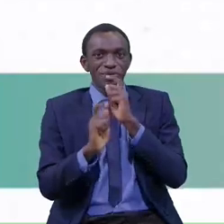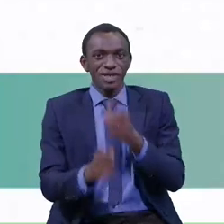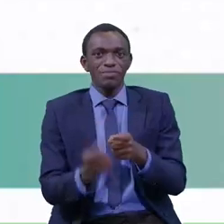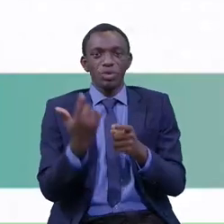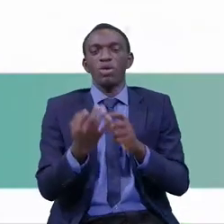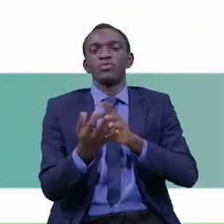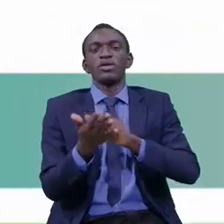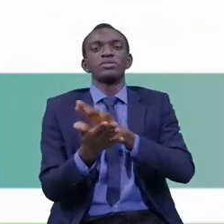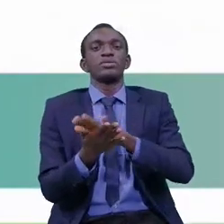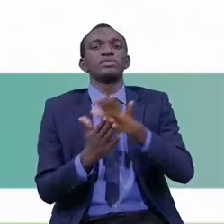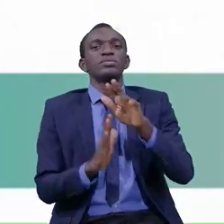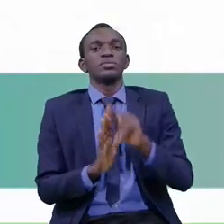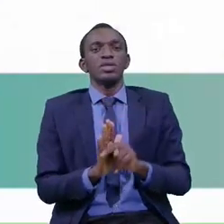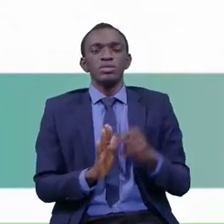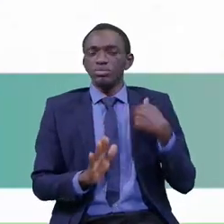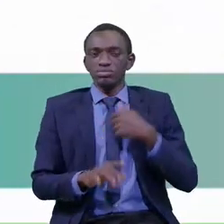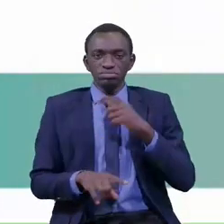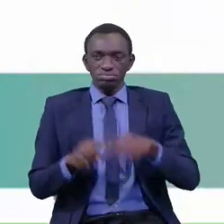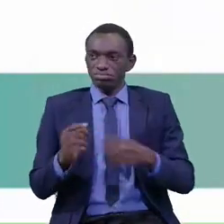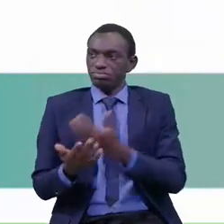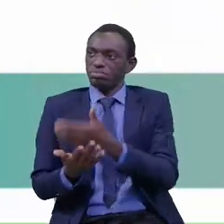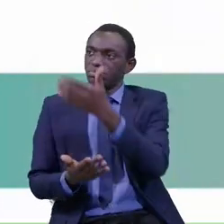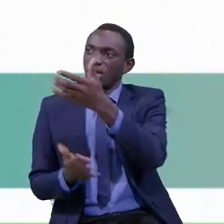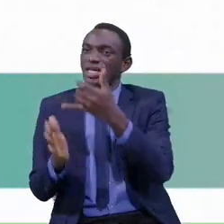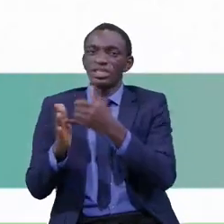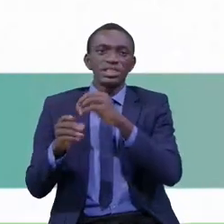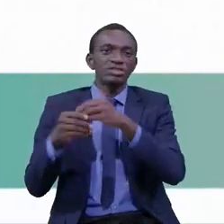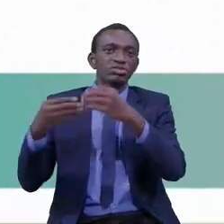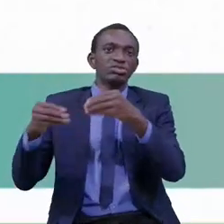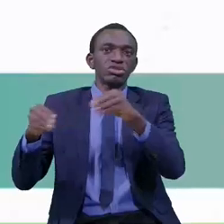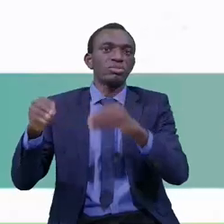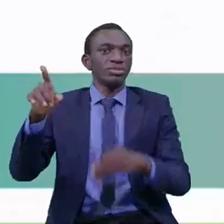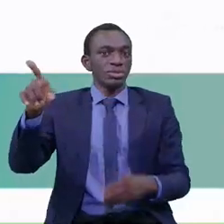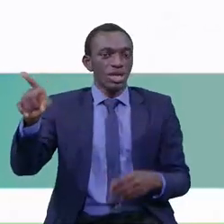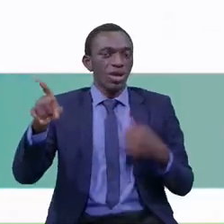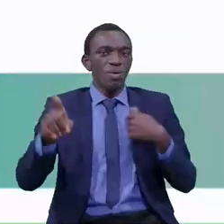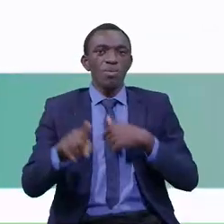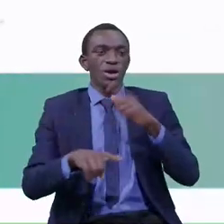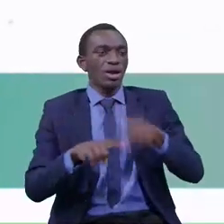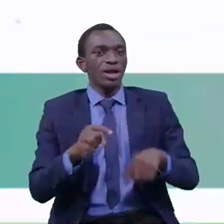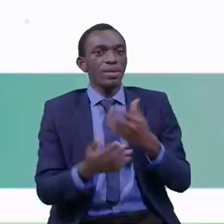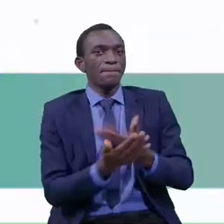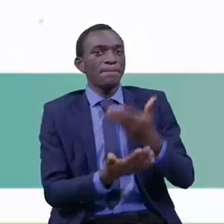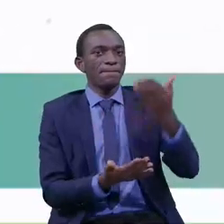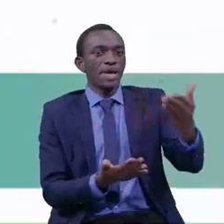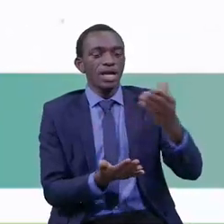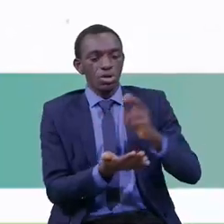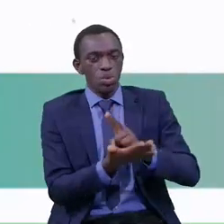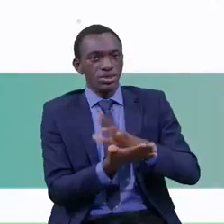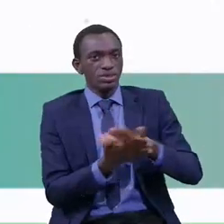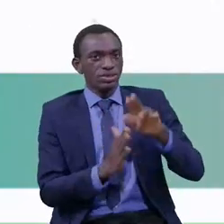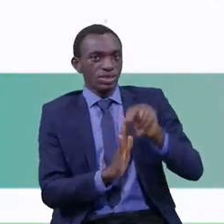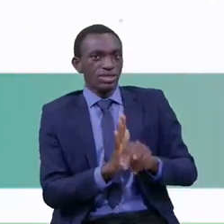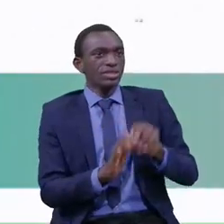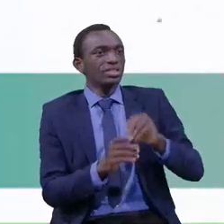justice. Nous ne pouvons pas l'acheter ça dans une épicerie. On ne peut pas acheter cette justice dans une